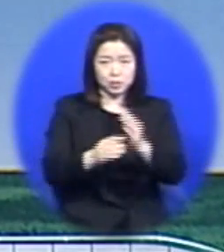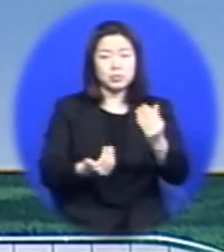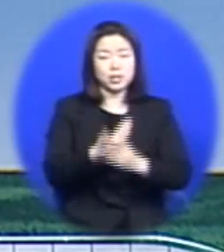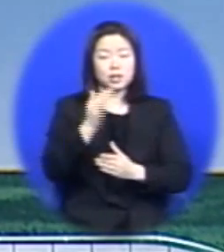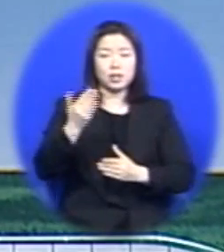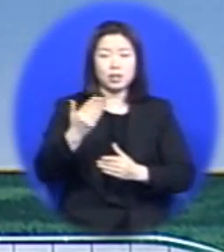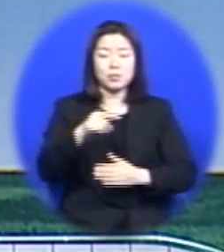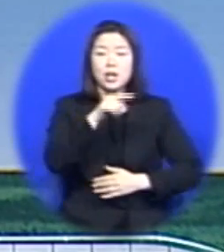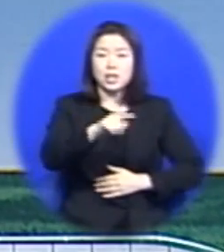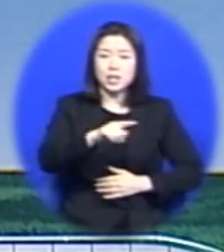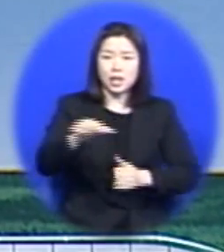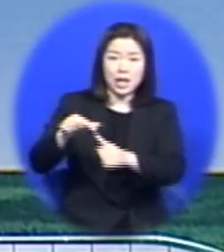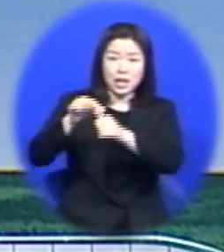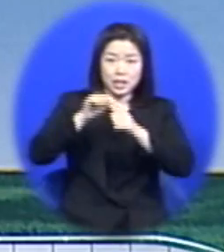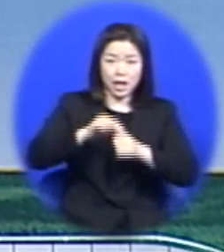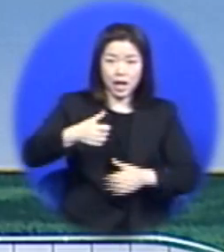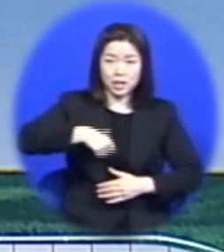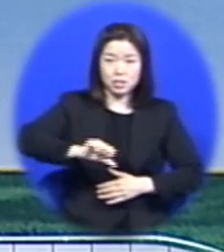이것이 양자가 되었다는